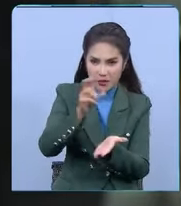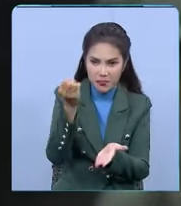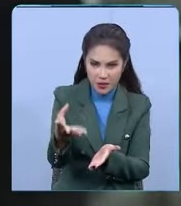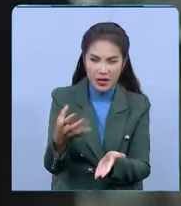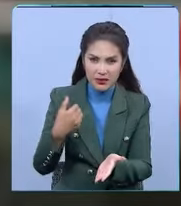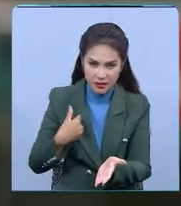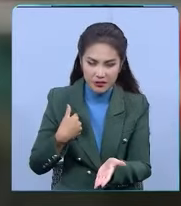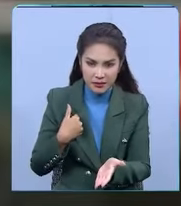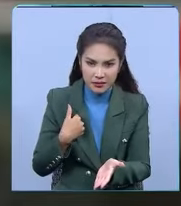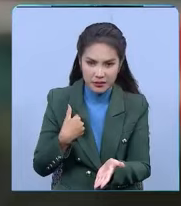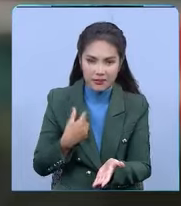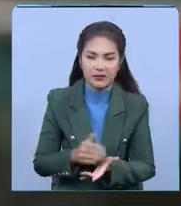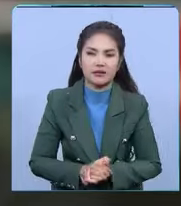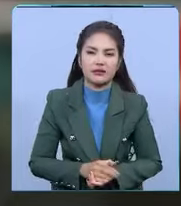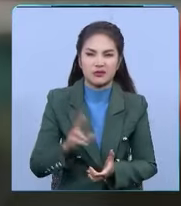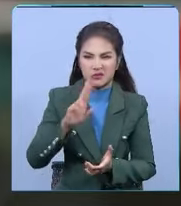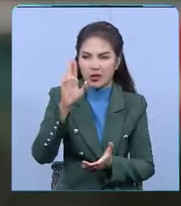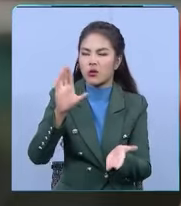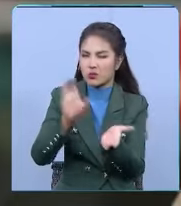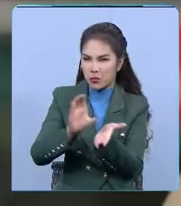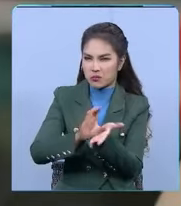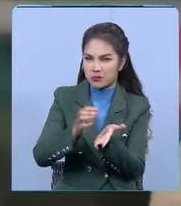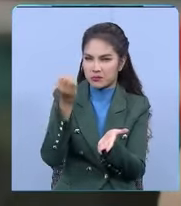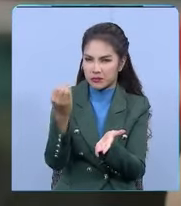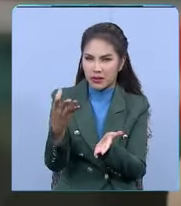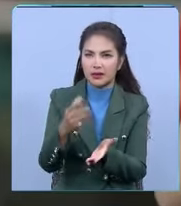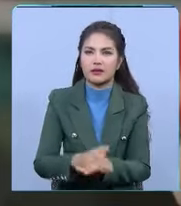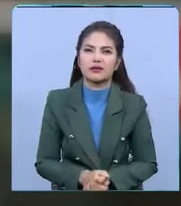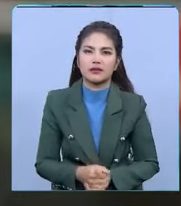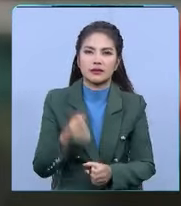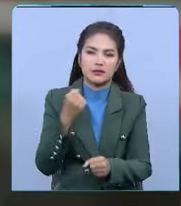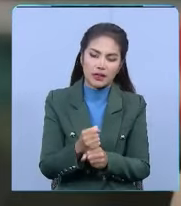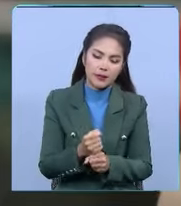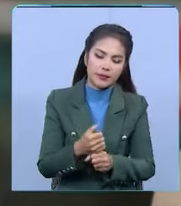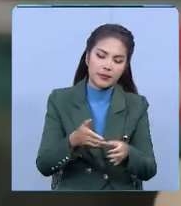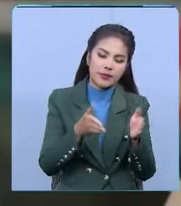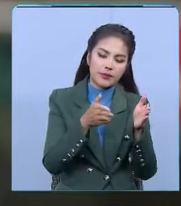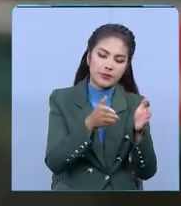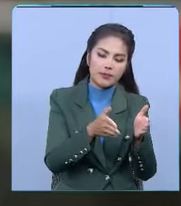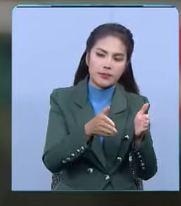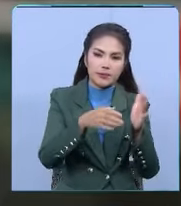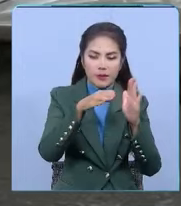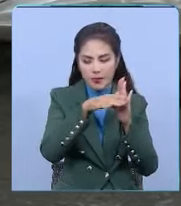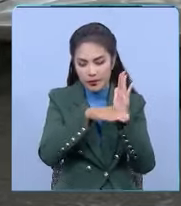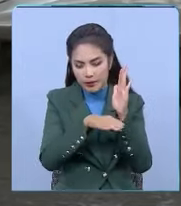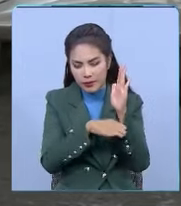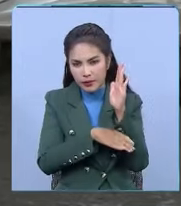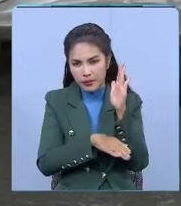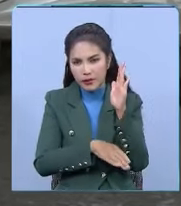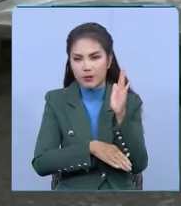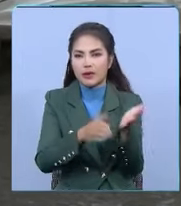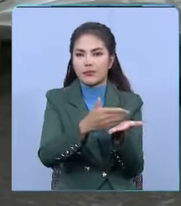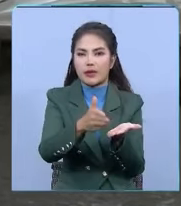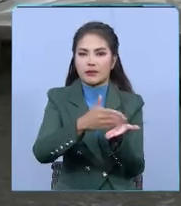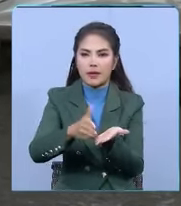การนี้ก็ใช้งบประมาณเยอะแต่ว่าเราก็ทำเป็นเฟสแบ บ นะครับเพราะว่าแต่ว่าเราก็จ